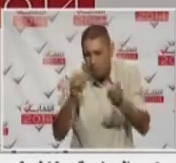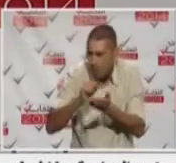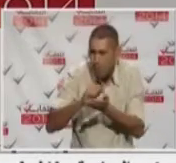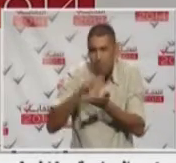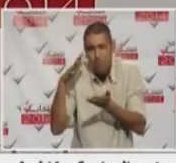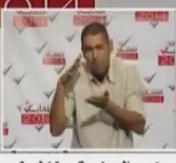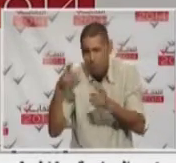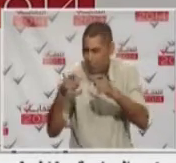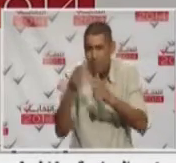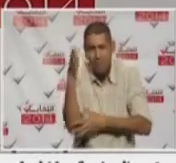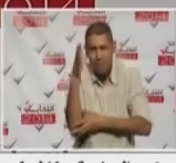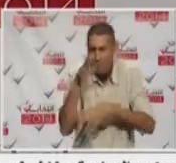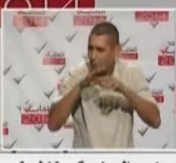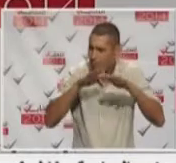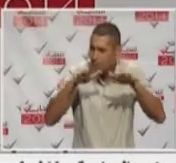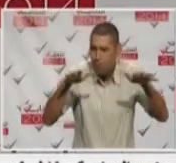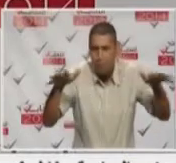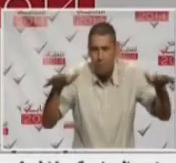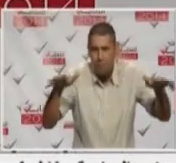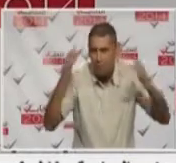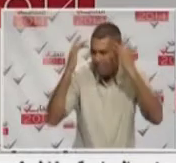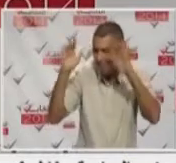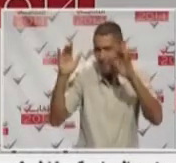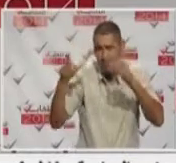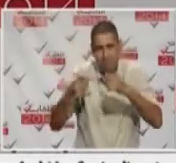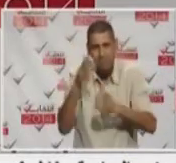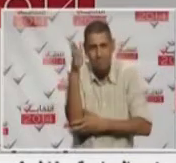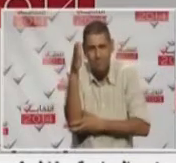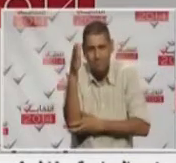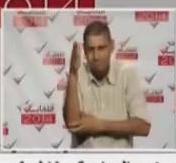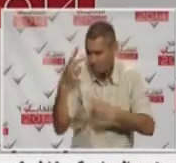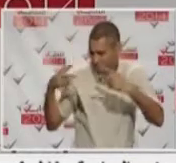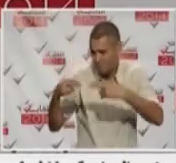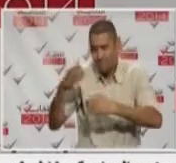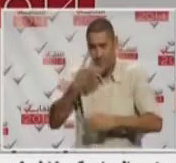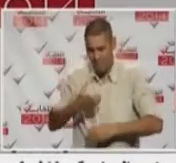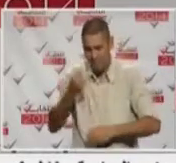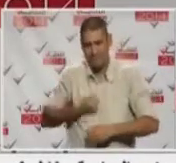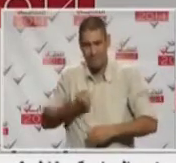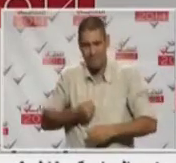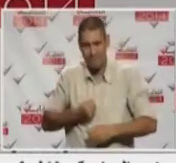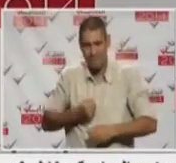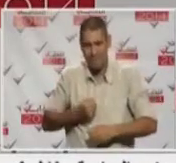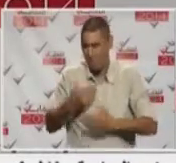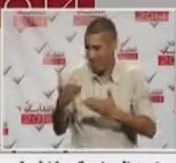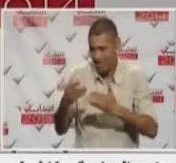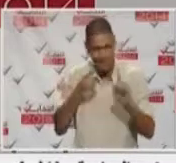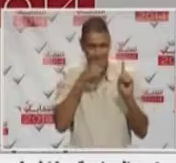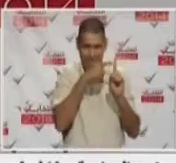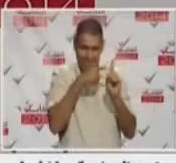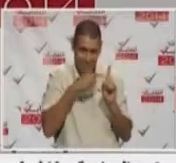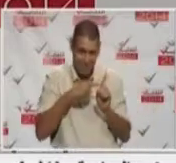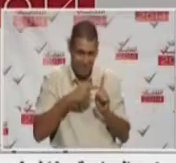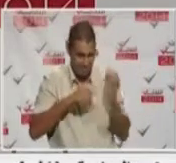عن حرمتها ونشر ثقافة المواطنة والتسامح ونبذ كل أشكال العنف والإقصاء والتصرف والتطرف، هذا هو هدف